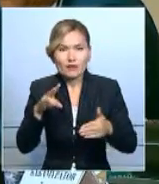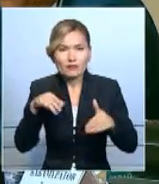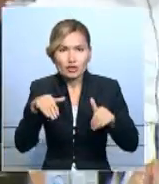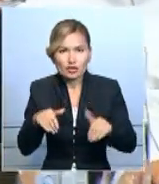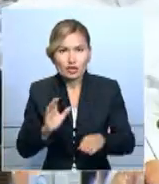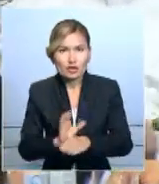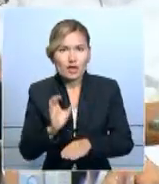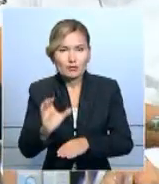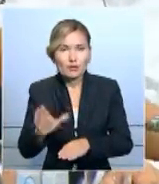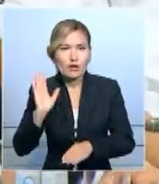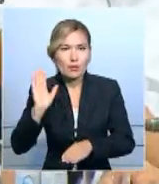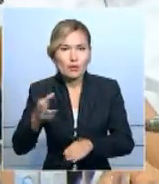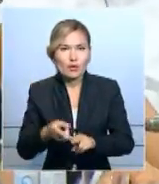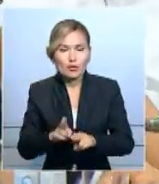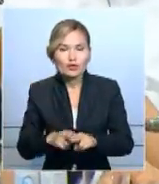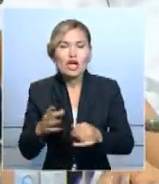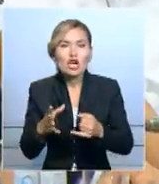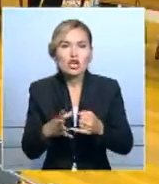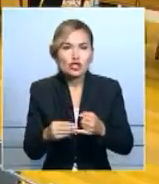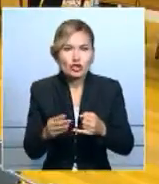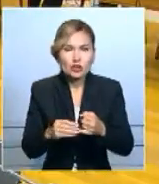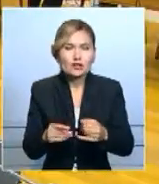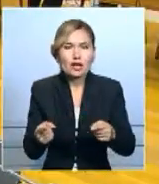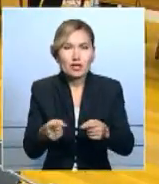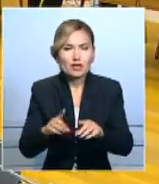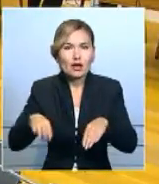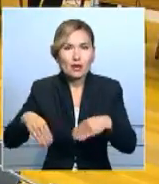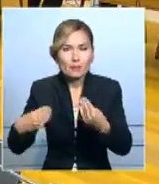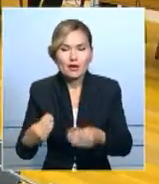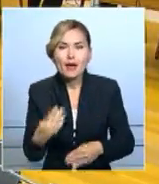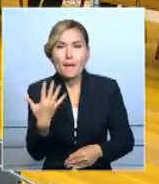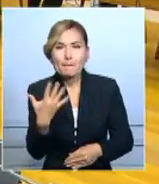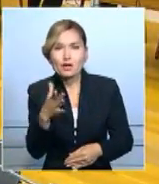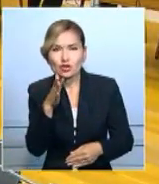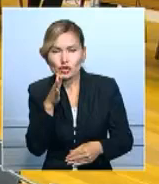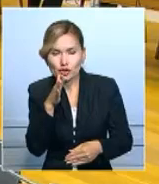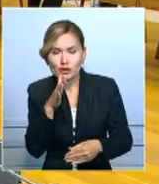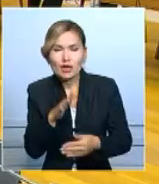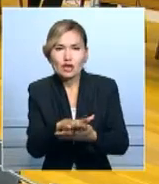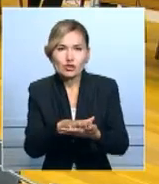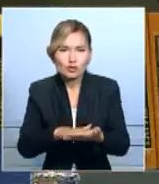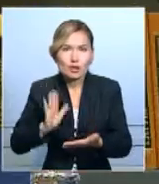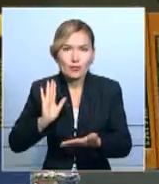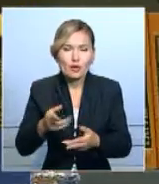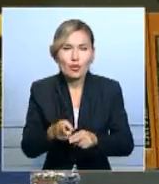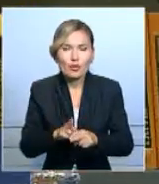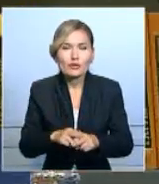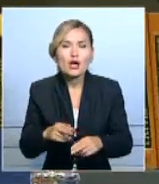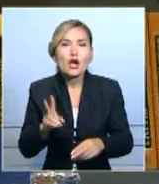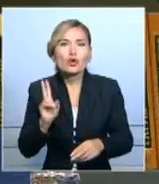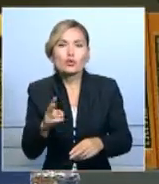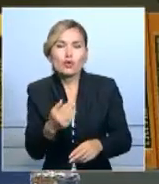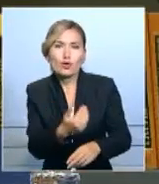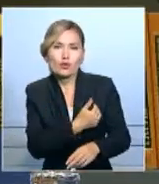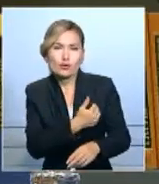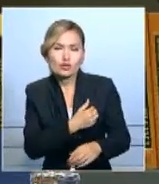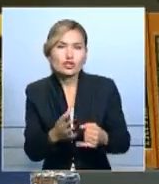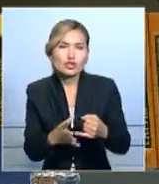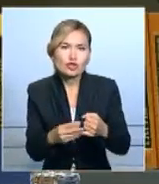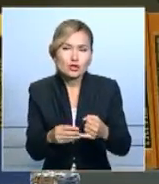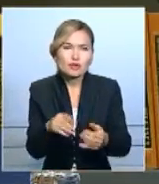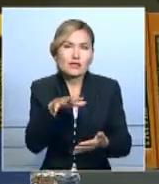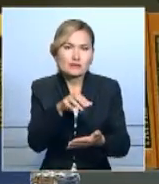жағдайда топ жұмысын тоқтату ұсынылды. Сонымен қатар Асқар Мырзахметов жер заңнамасын жетілдіруге қызығушылық танытқандарға ауыл